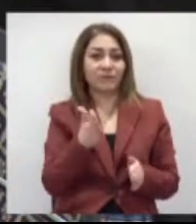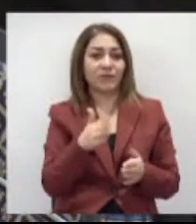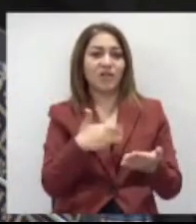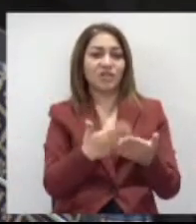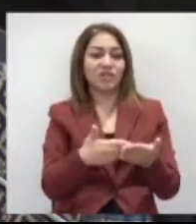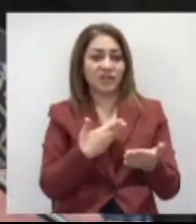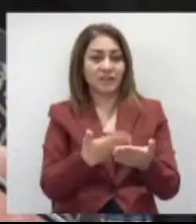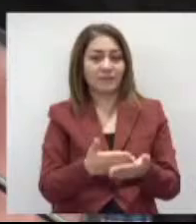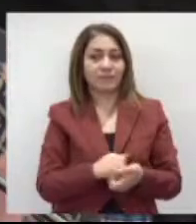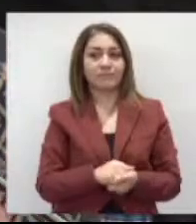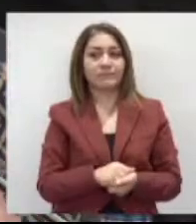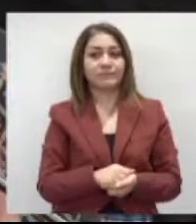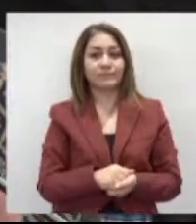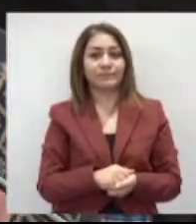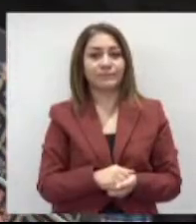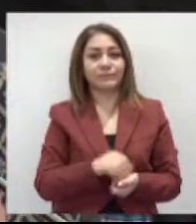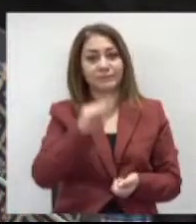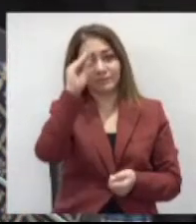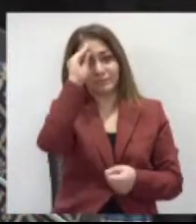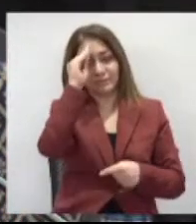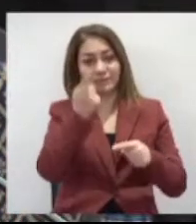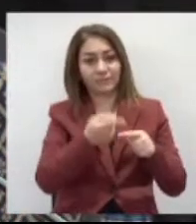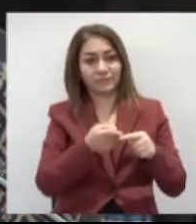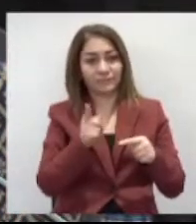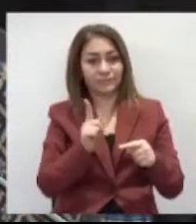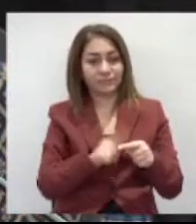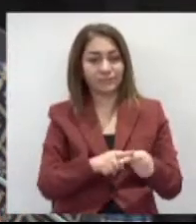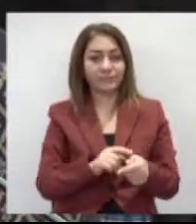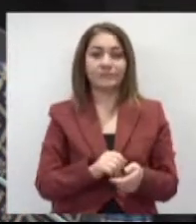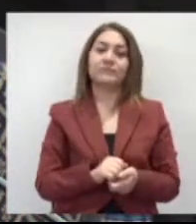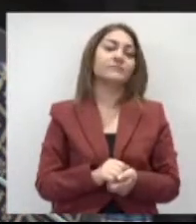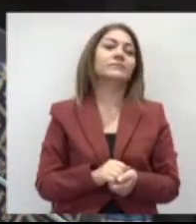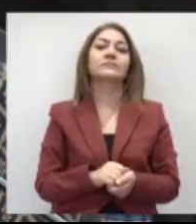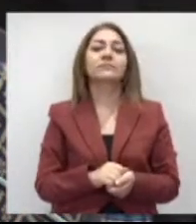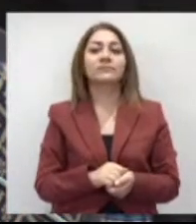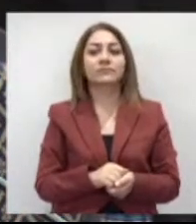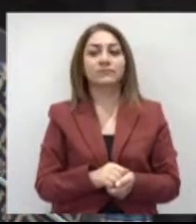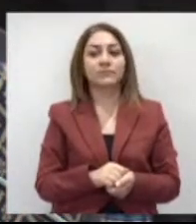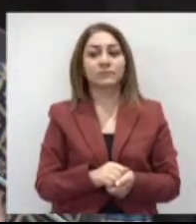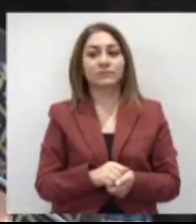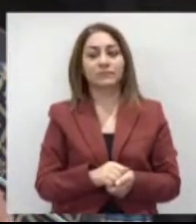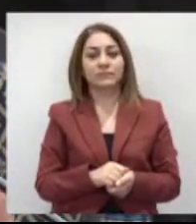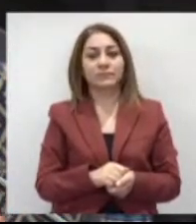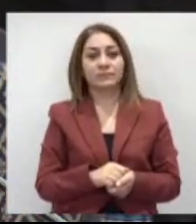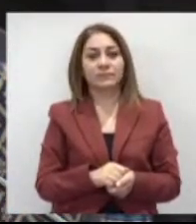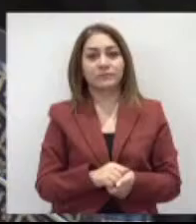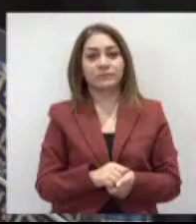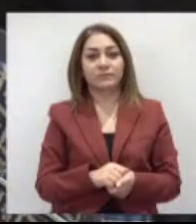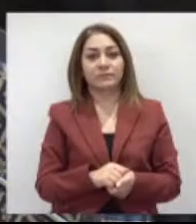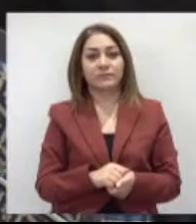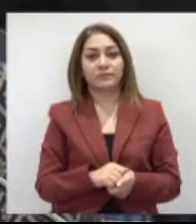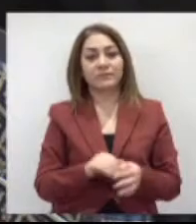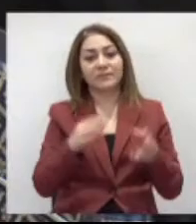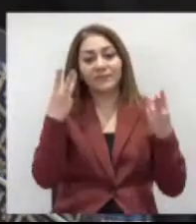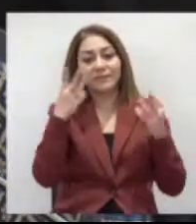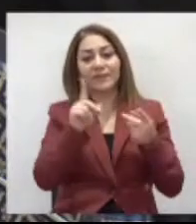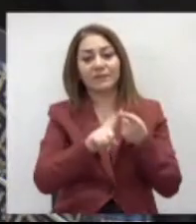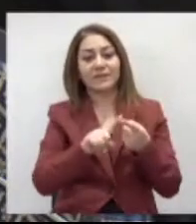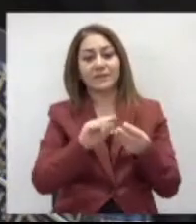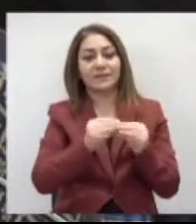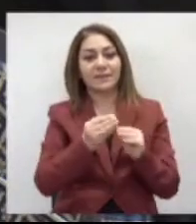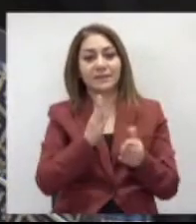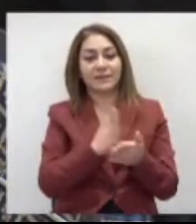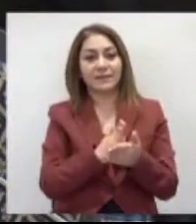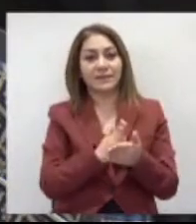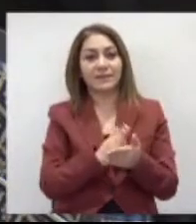քանի առաջարկներին։ Գաղափարը հետեւյալն է։ Իրականում ինչ որտեղ նաեւ ոճի խնդիրներ կան, այսինքն եթե մենք